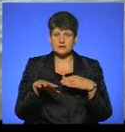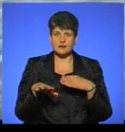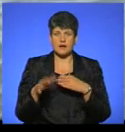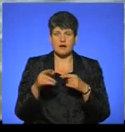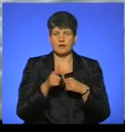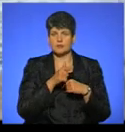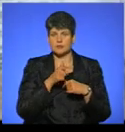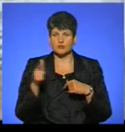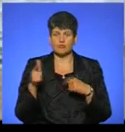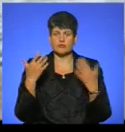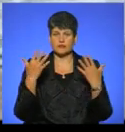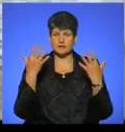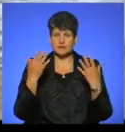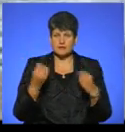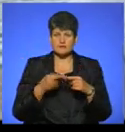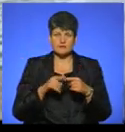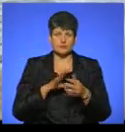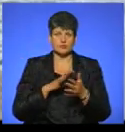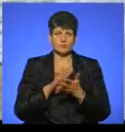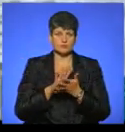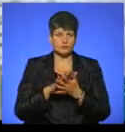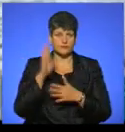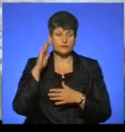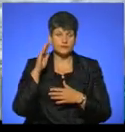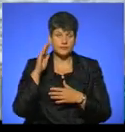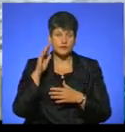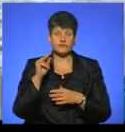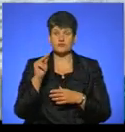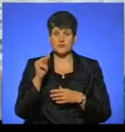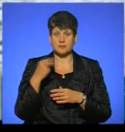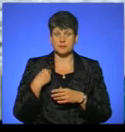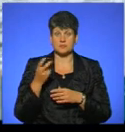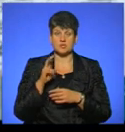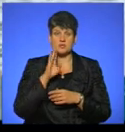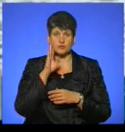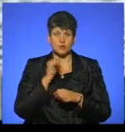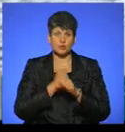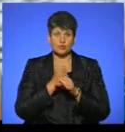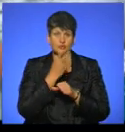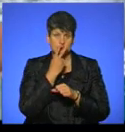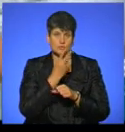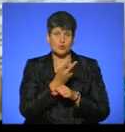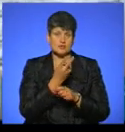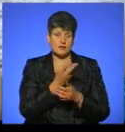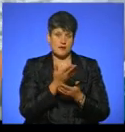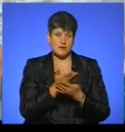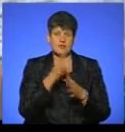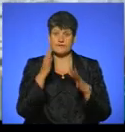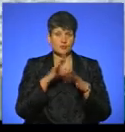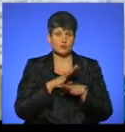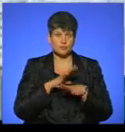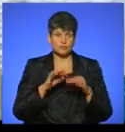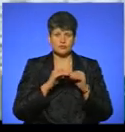забруднена. Це було в четвер. Зранку ми прийшли на роботу і спостерігали. Отут вітру не було, була